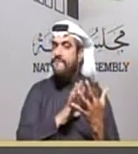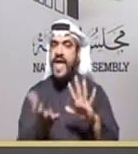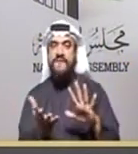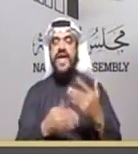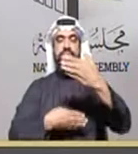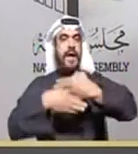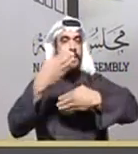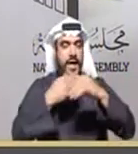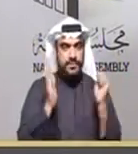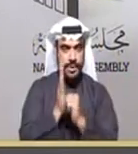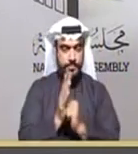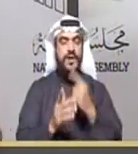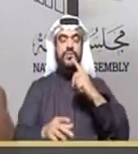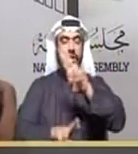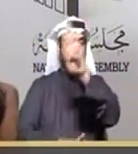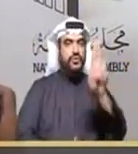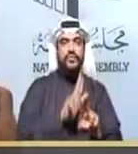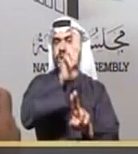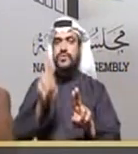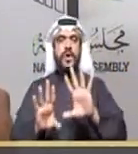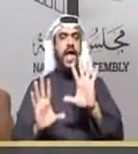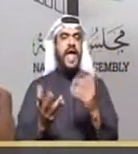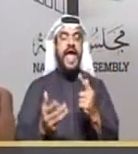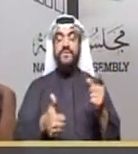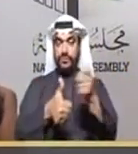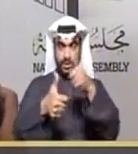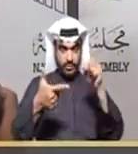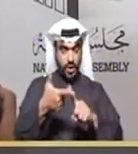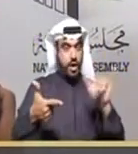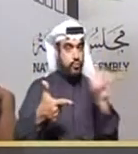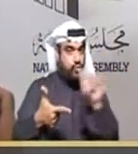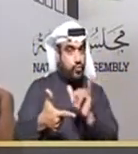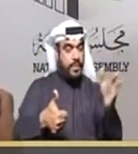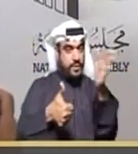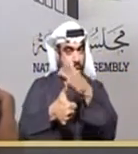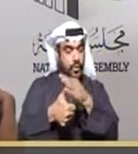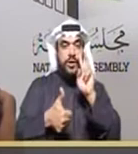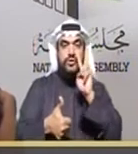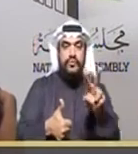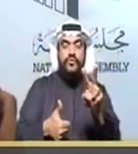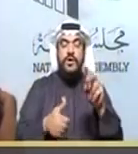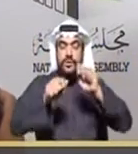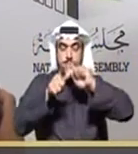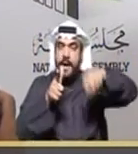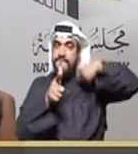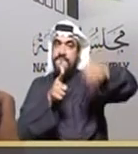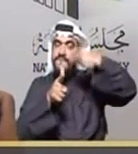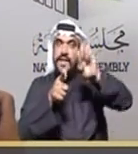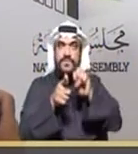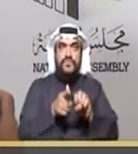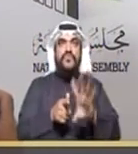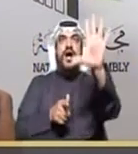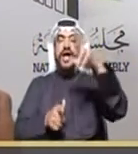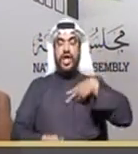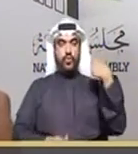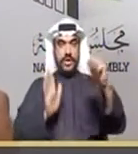الأفاضل. تم النقاش حول نقطتين رئيسيتين، وهو أول شيء استعراض كان هناك عرض مرئي قدمت من الرعاية